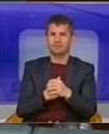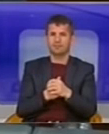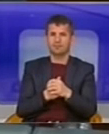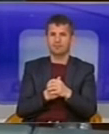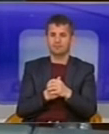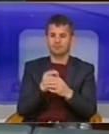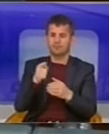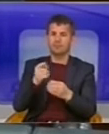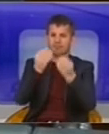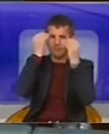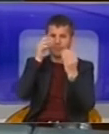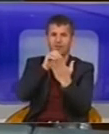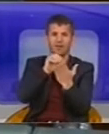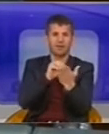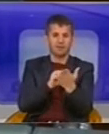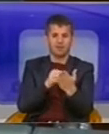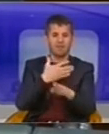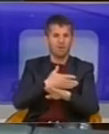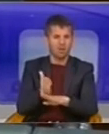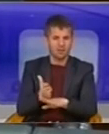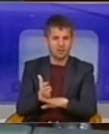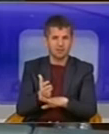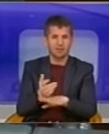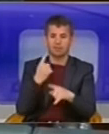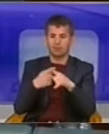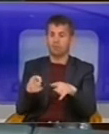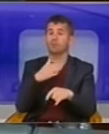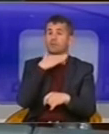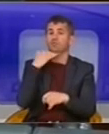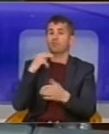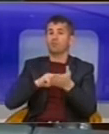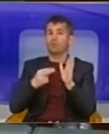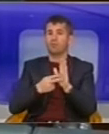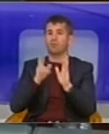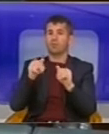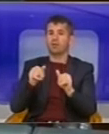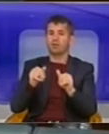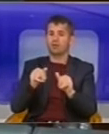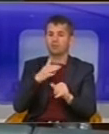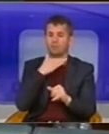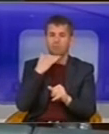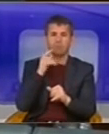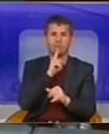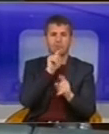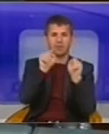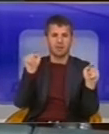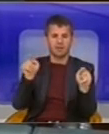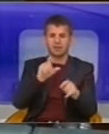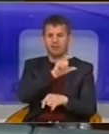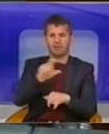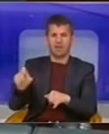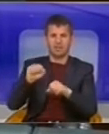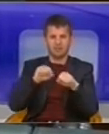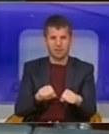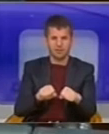ulët, regjistrimi i studentëve me vonesë, pjesa më e madhe e këtyre problemeve janë të shkaktuara kryesisht me fajin e